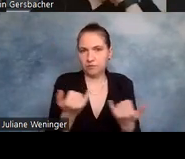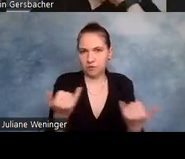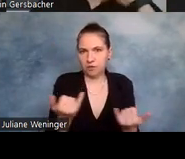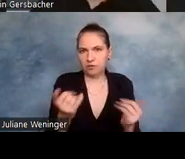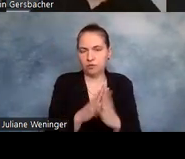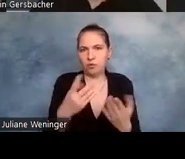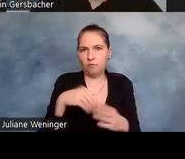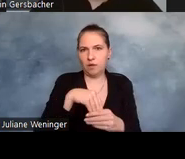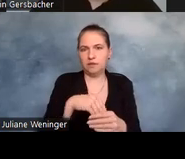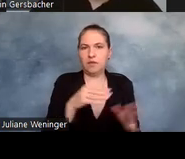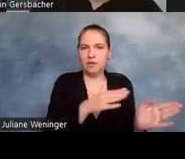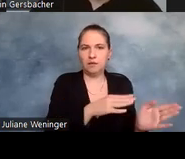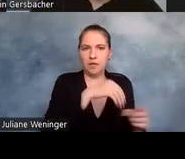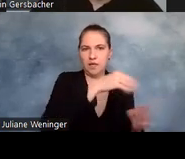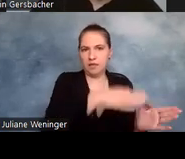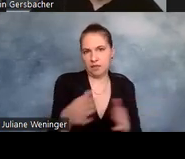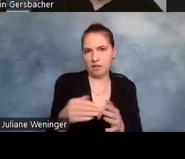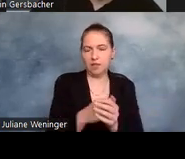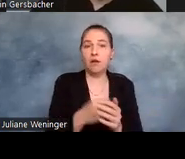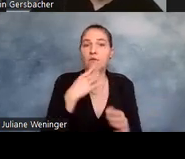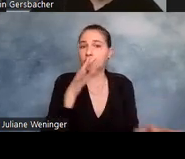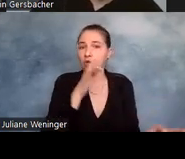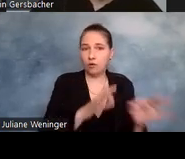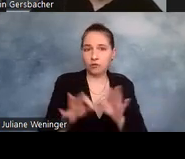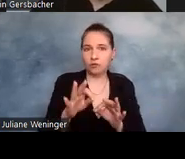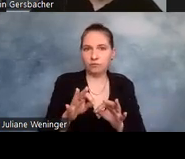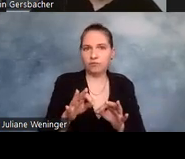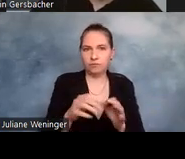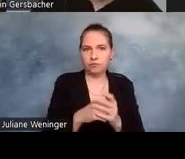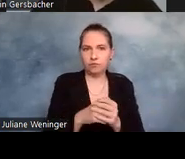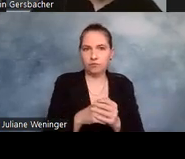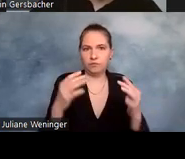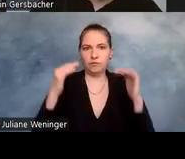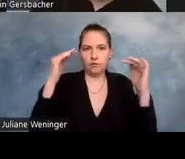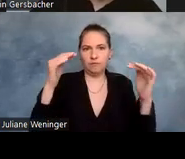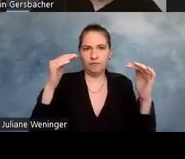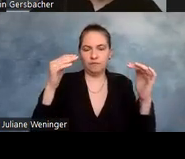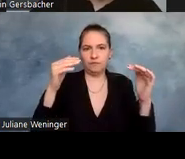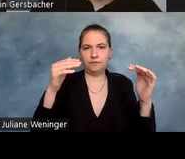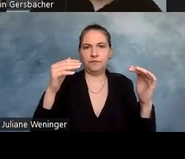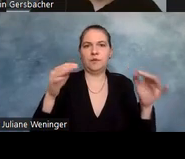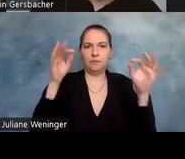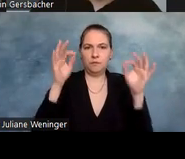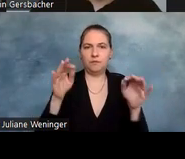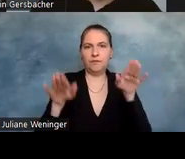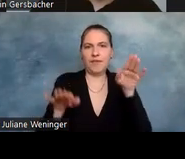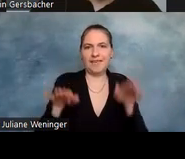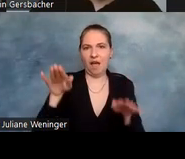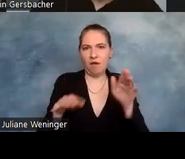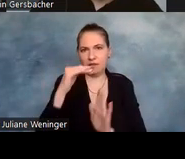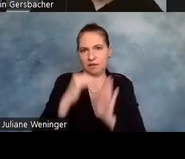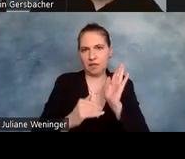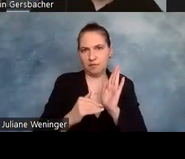gegliedert. Und wenn wir es ausführen wollen, ich mache es jetzt mal direkt hier auf der Seite, ich klicke hier drauf, dann wird eben der JavaScript-Code